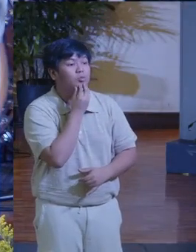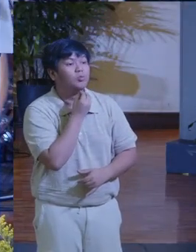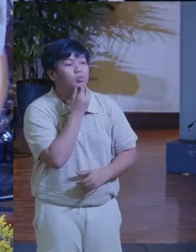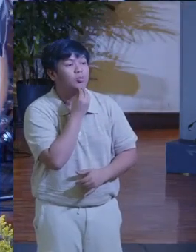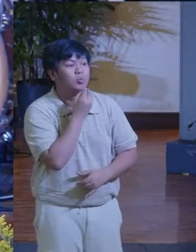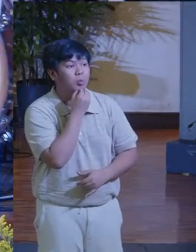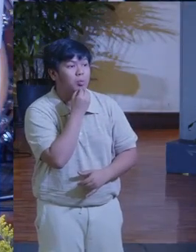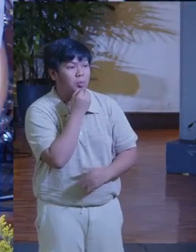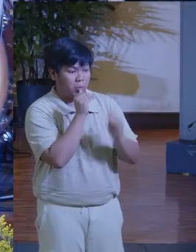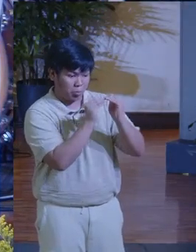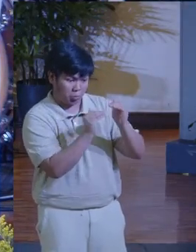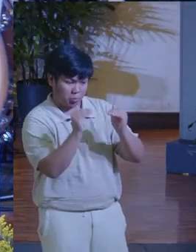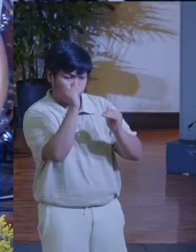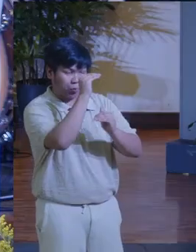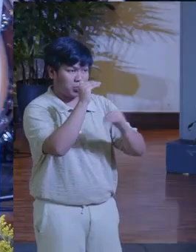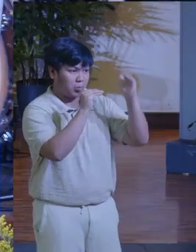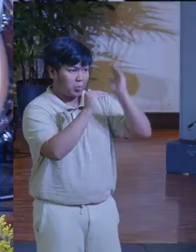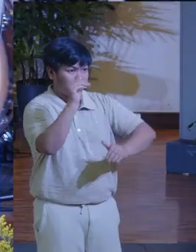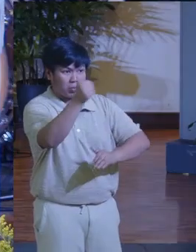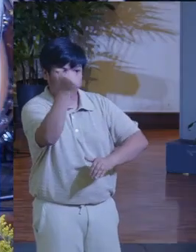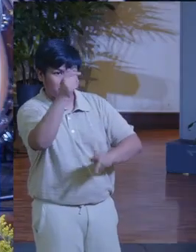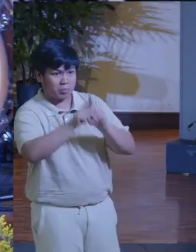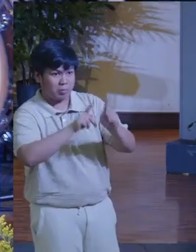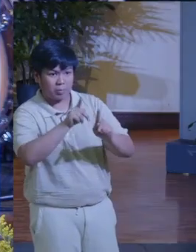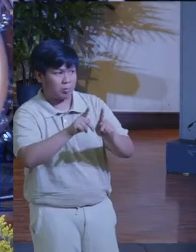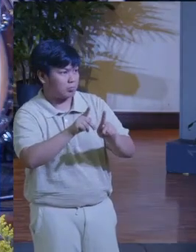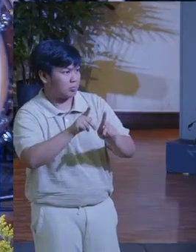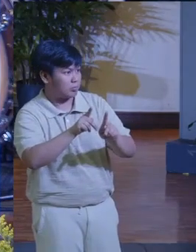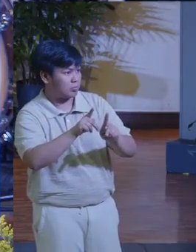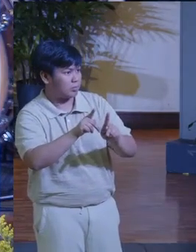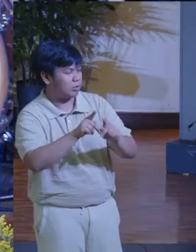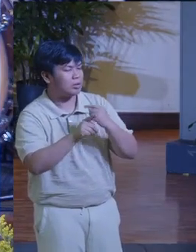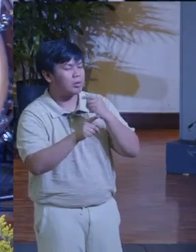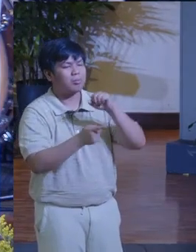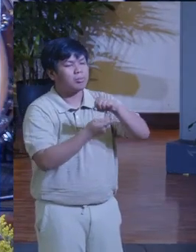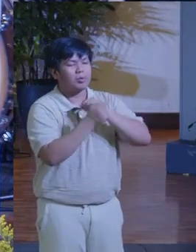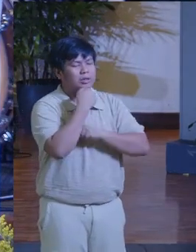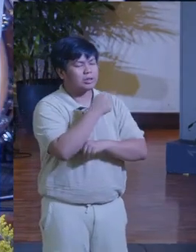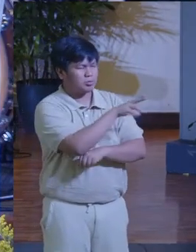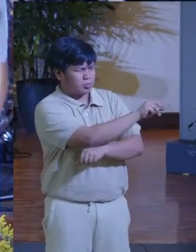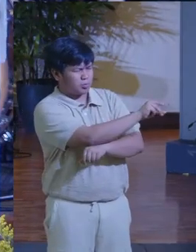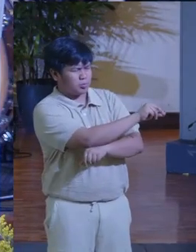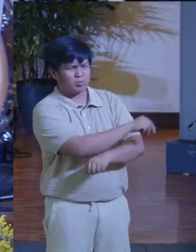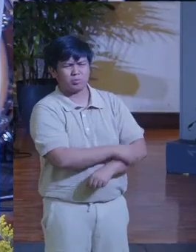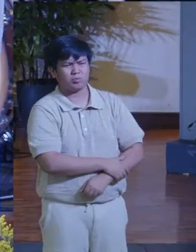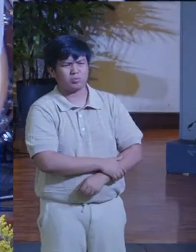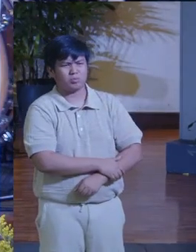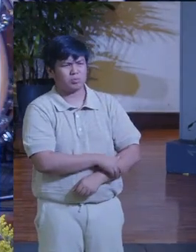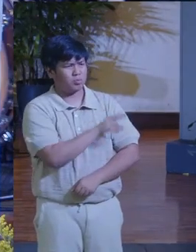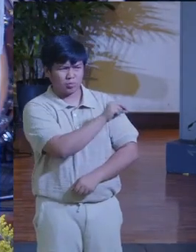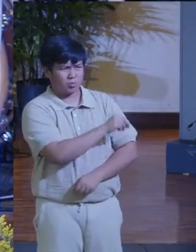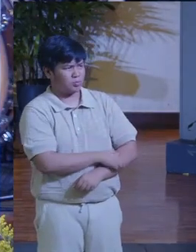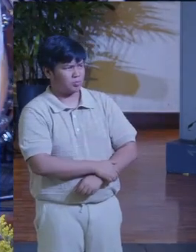any better off? Tayo ba'y nakalalamang? No, not at all, sabi